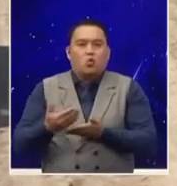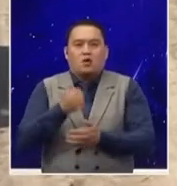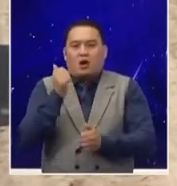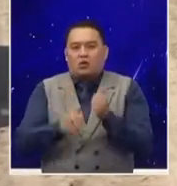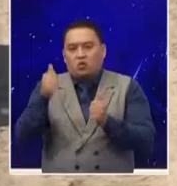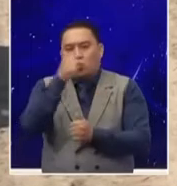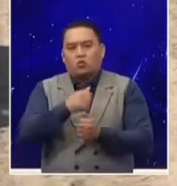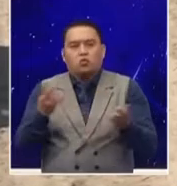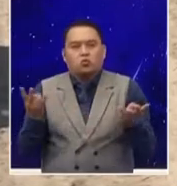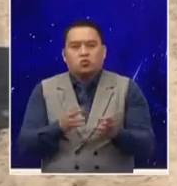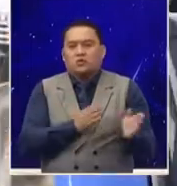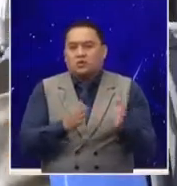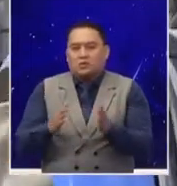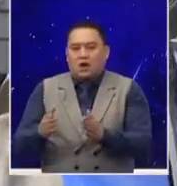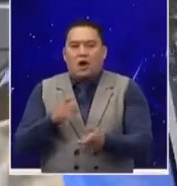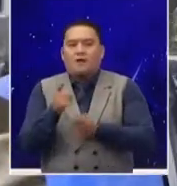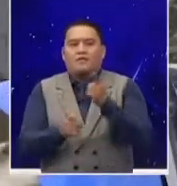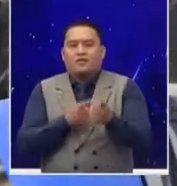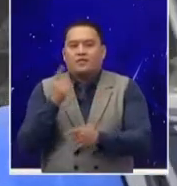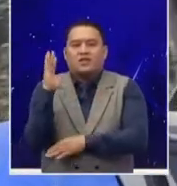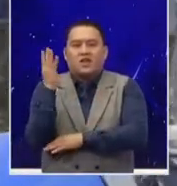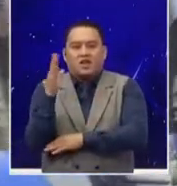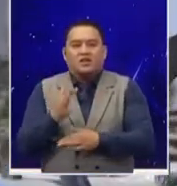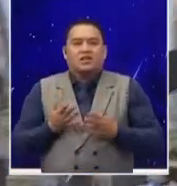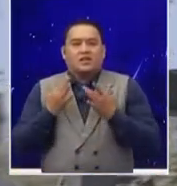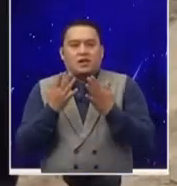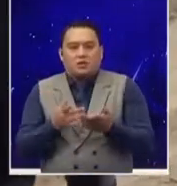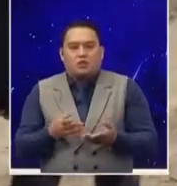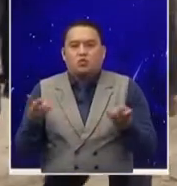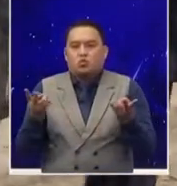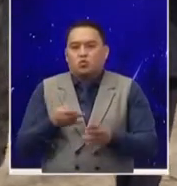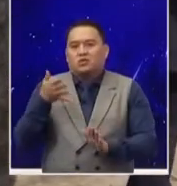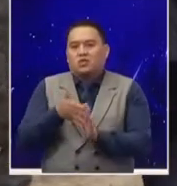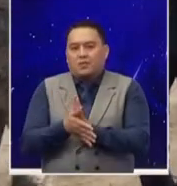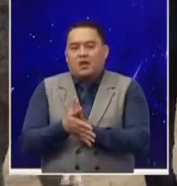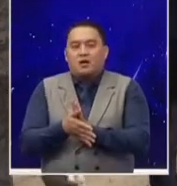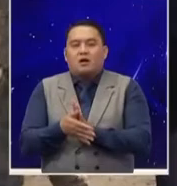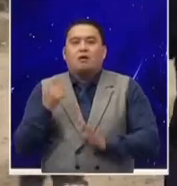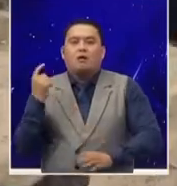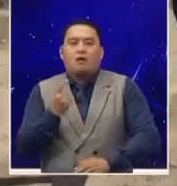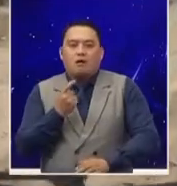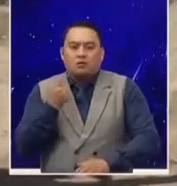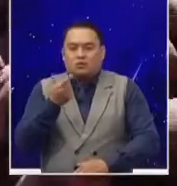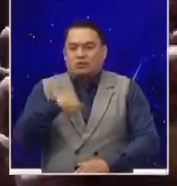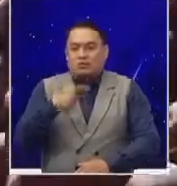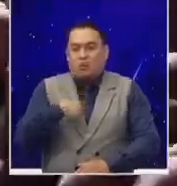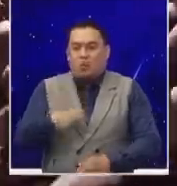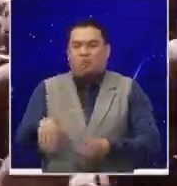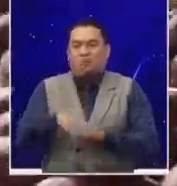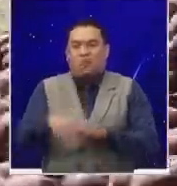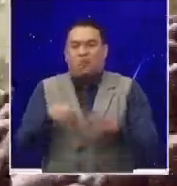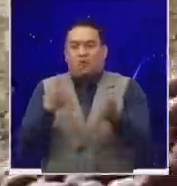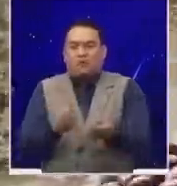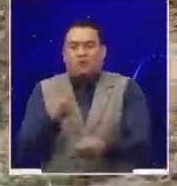каждый год, надо систематически обновлять деревья. Это требует определенных затрат. Глава хозяйства, кроме собственного капитала,